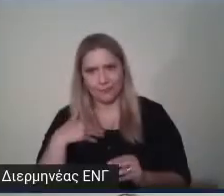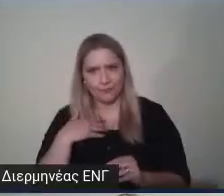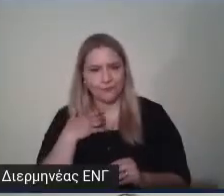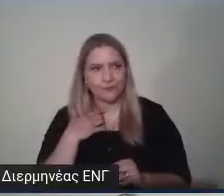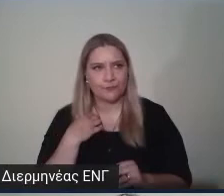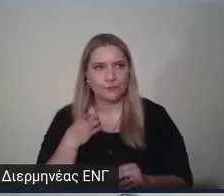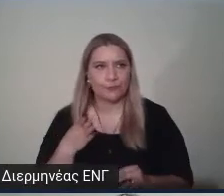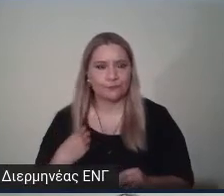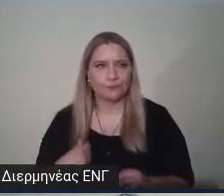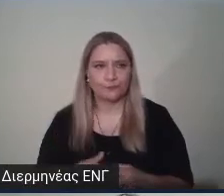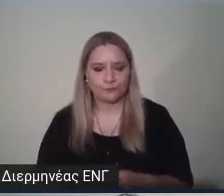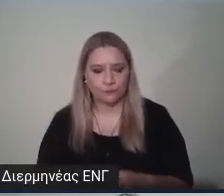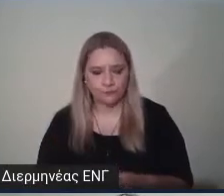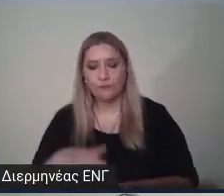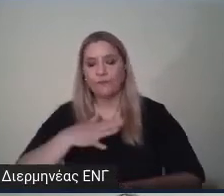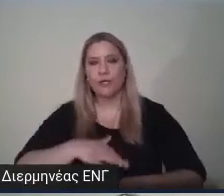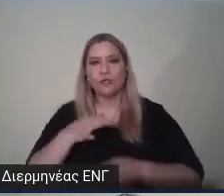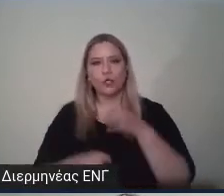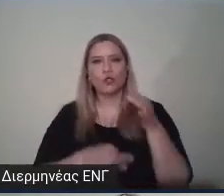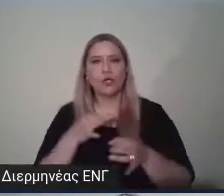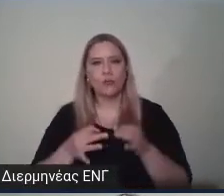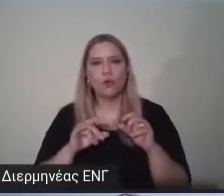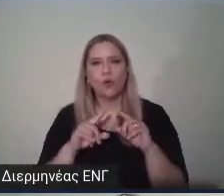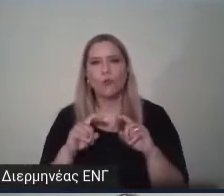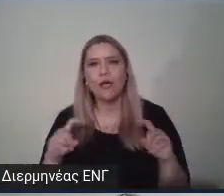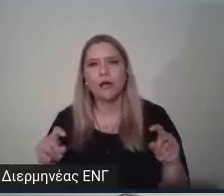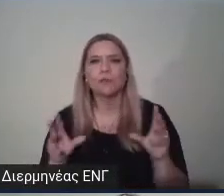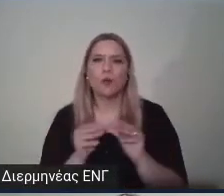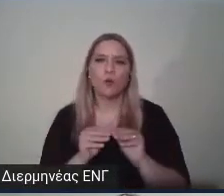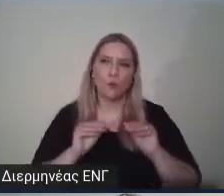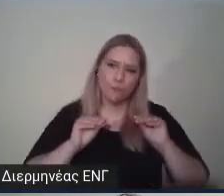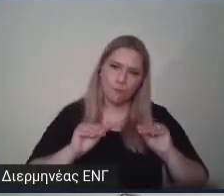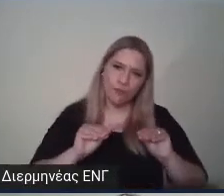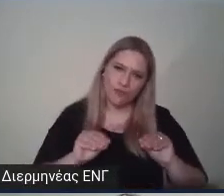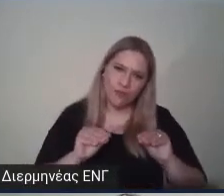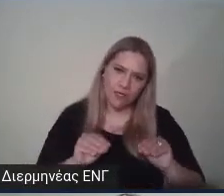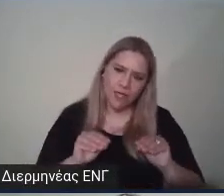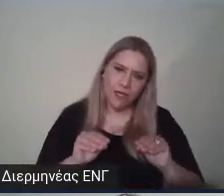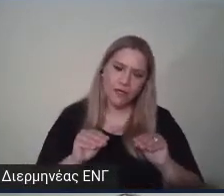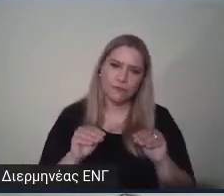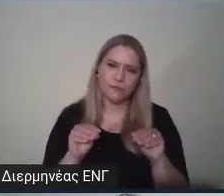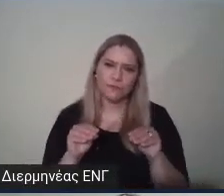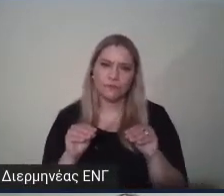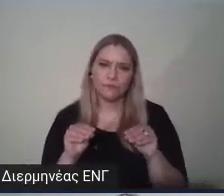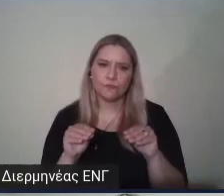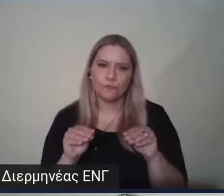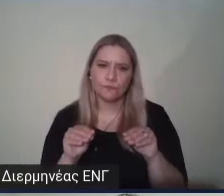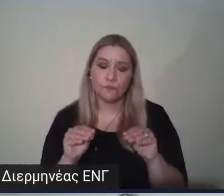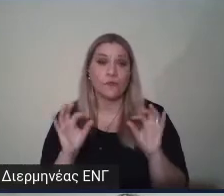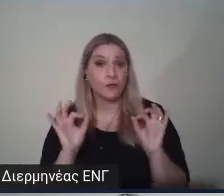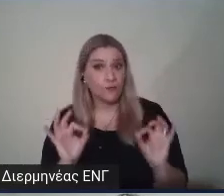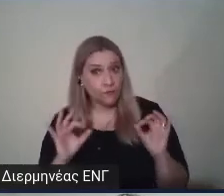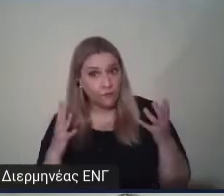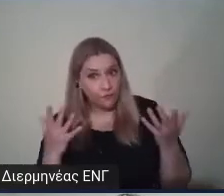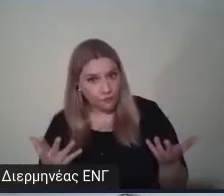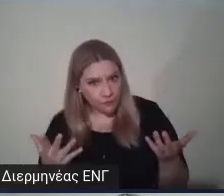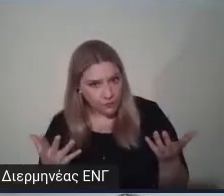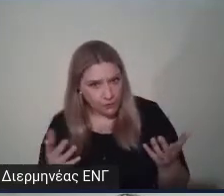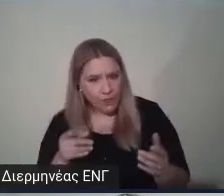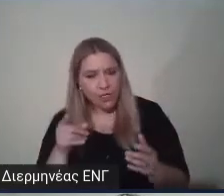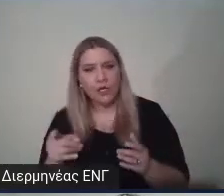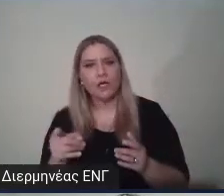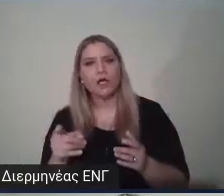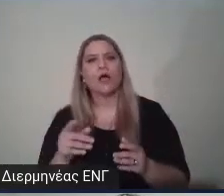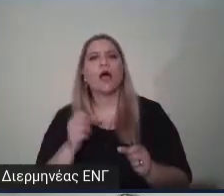Θέλω όμως να πω μερικά πράγματα σε ό,τι αφορά την παιδεία. Προφανώς το Career Gate ασχολείται με τον